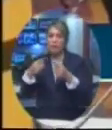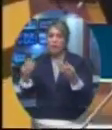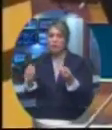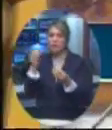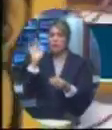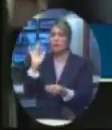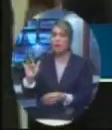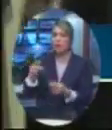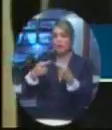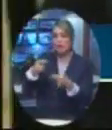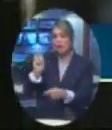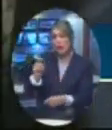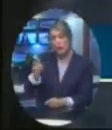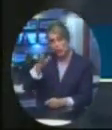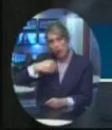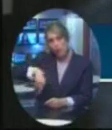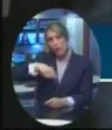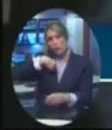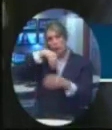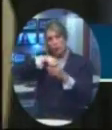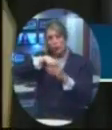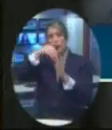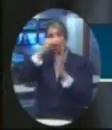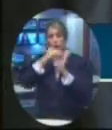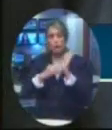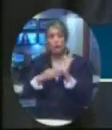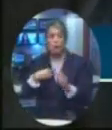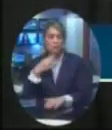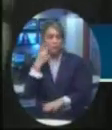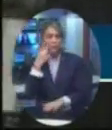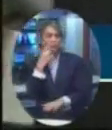פרלמנט, וגם אותנו הכנסו לרשימה הזאת, ואני הסתכלתי על